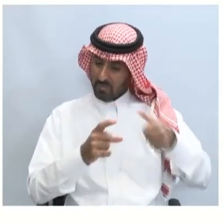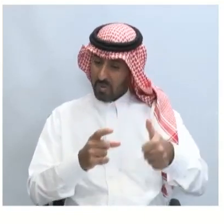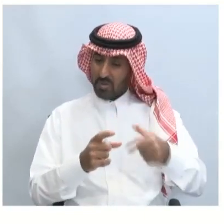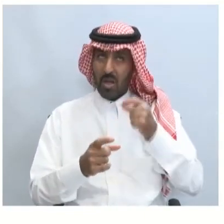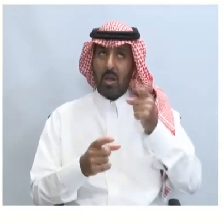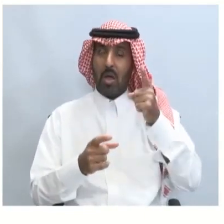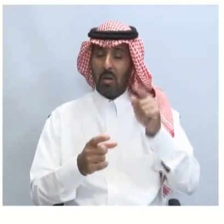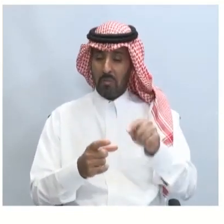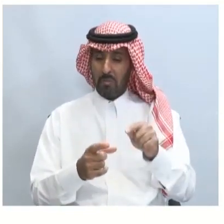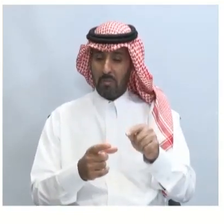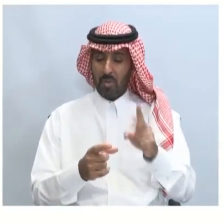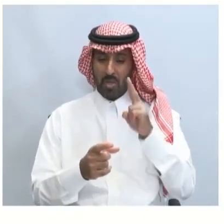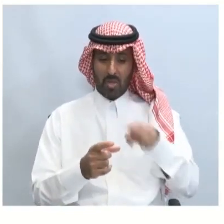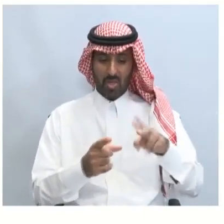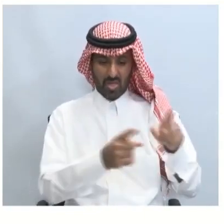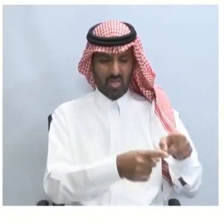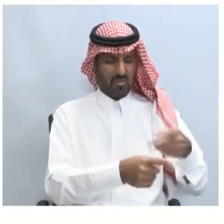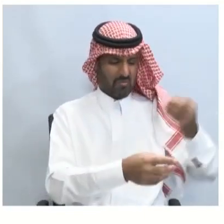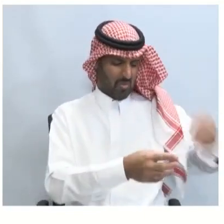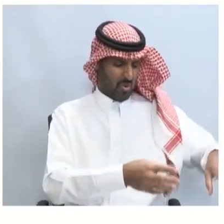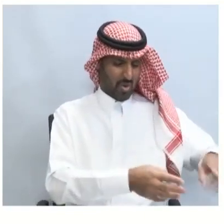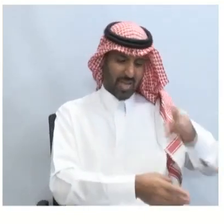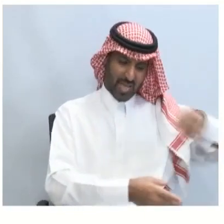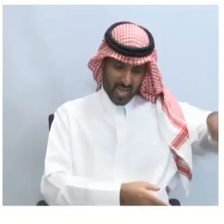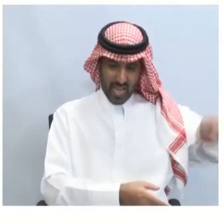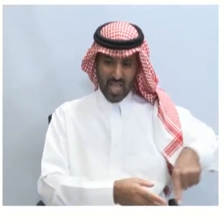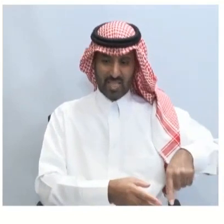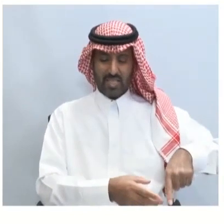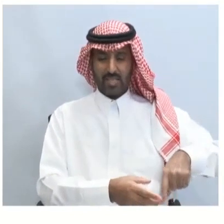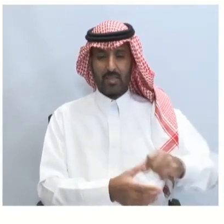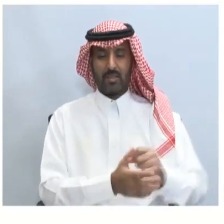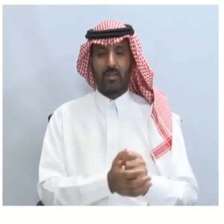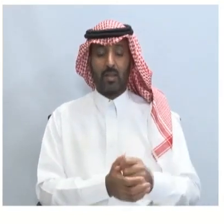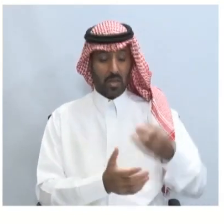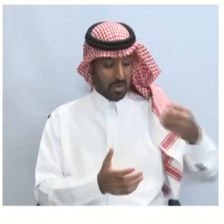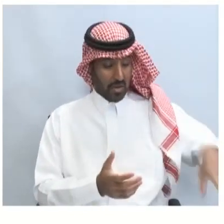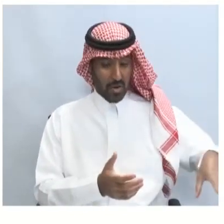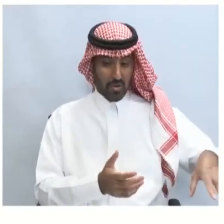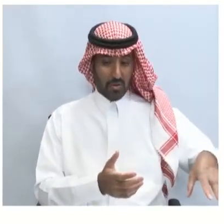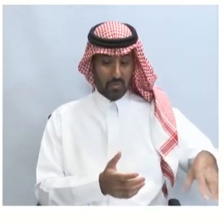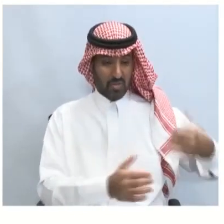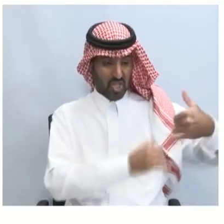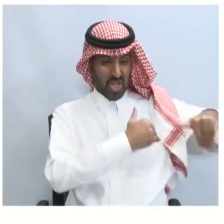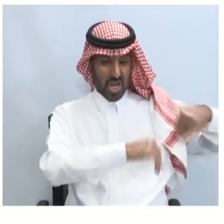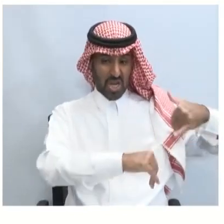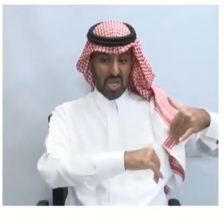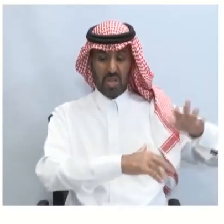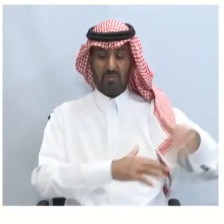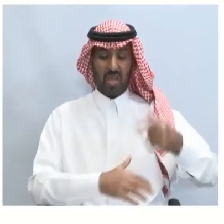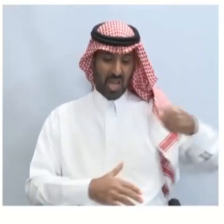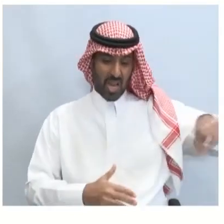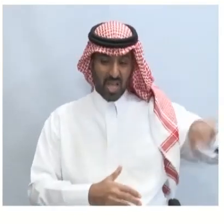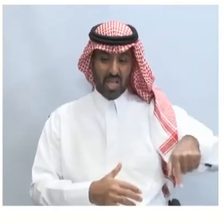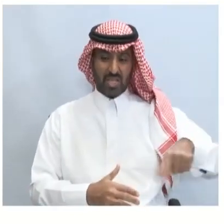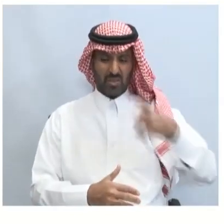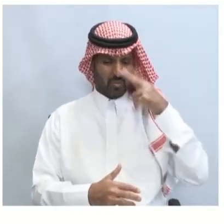عليه اما هذا الاخر هداه الله واصلحه الله فقد القى هذه النفايات في الشارع